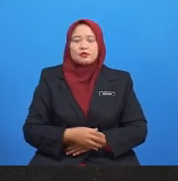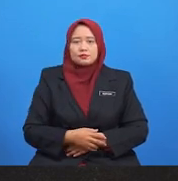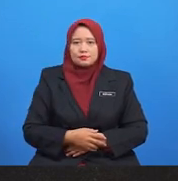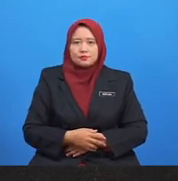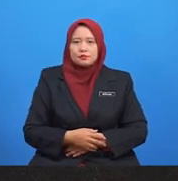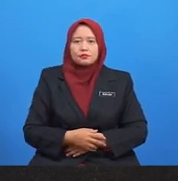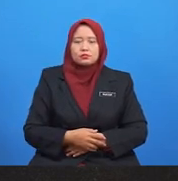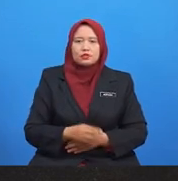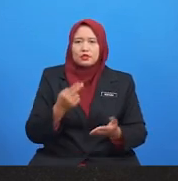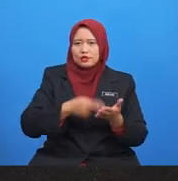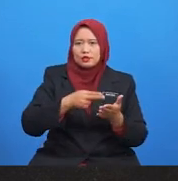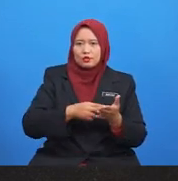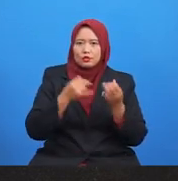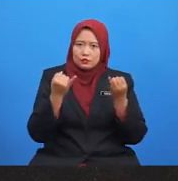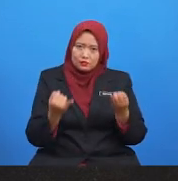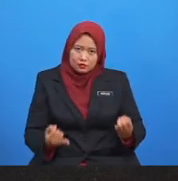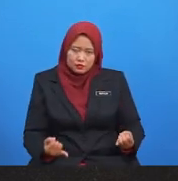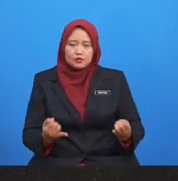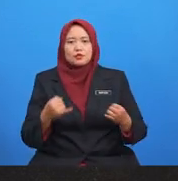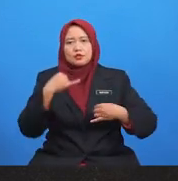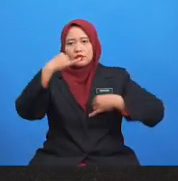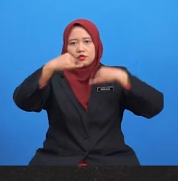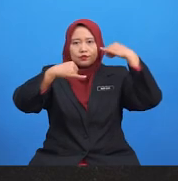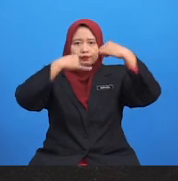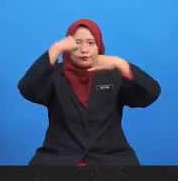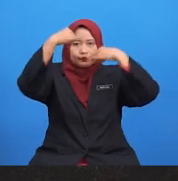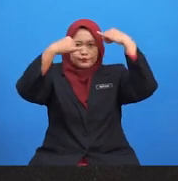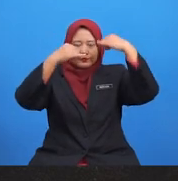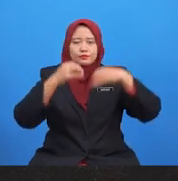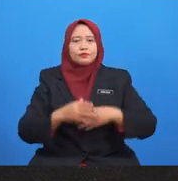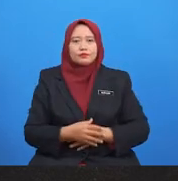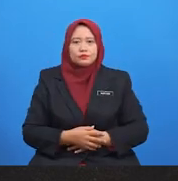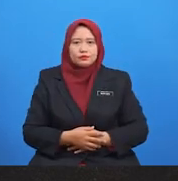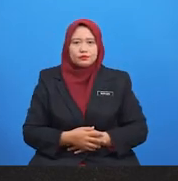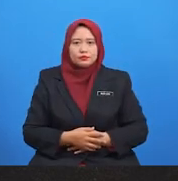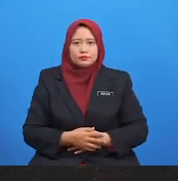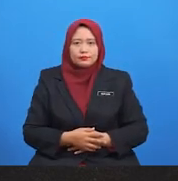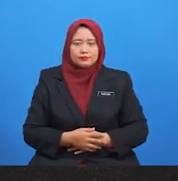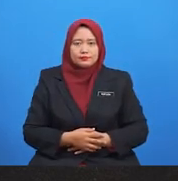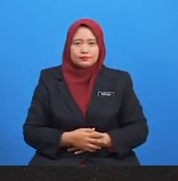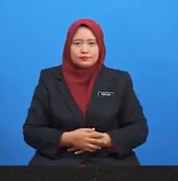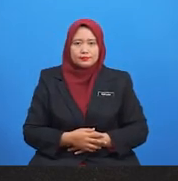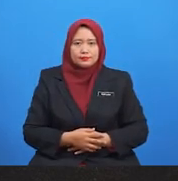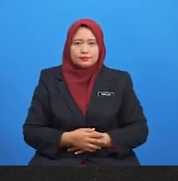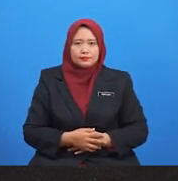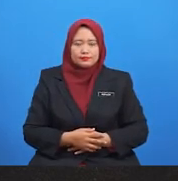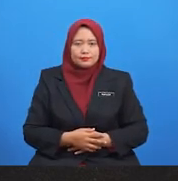pi. Baiklah murid-murid, oleh kerana isi padu janaan kita adalah dikisarkan pada paksi